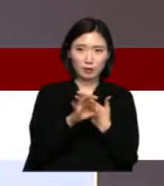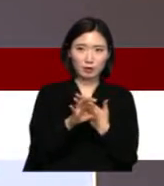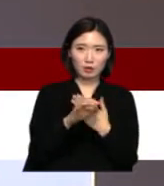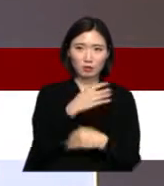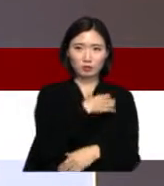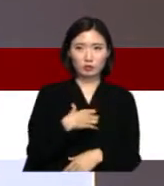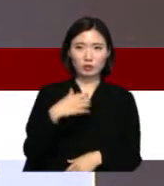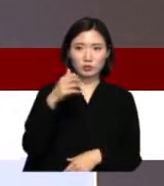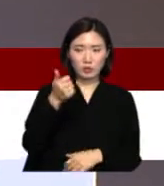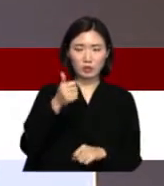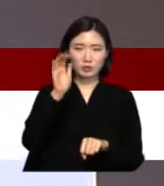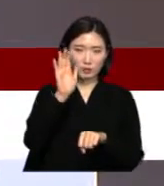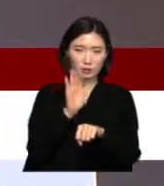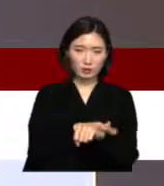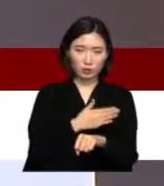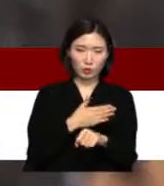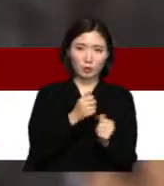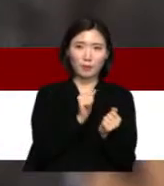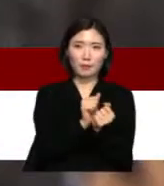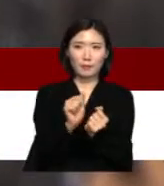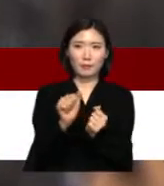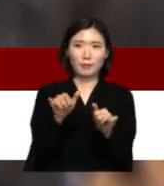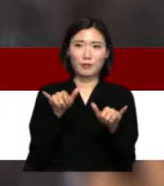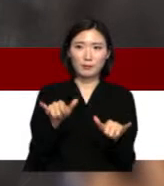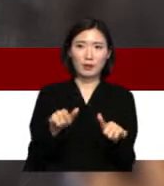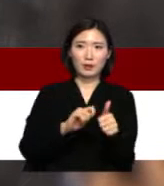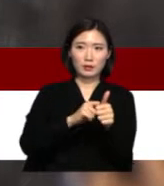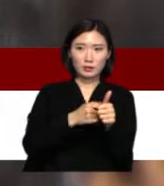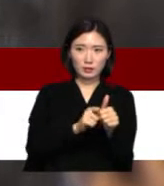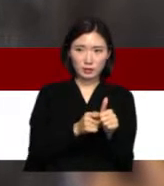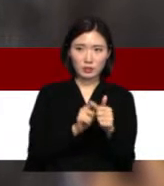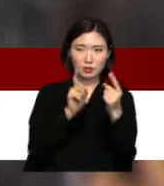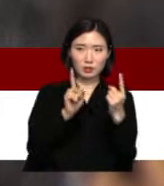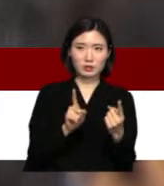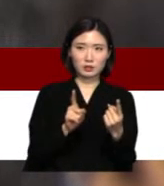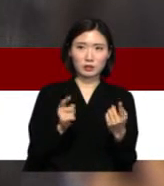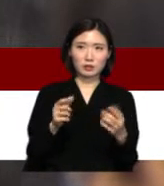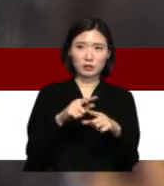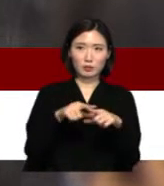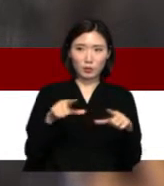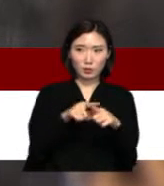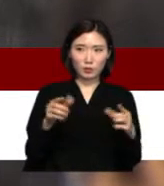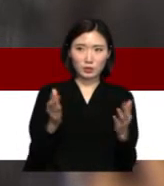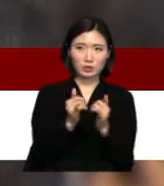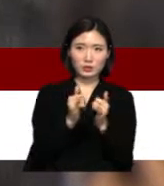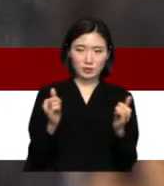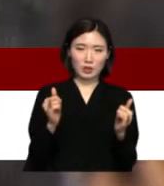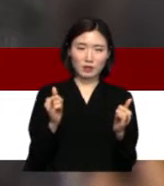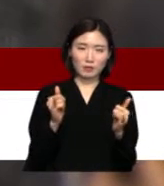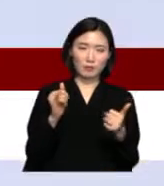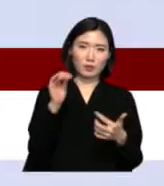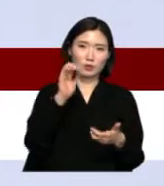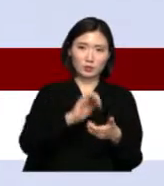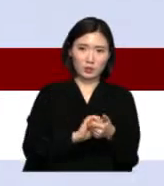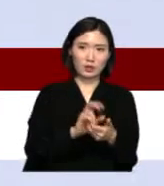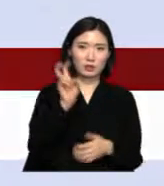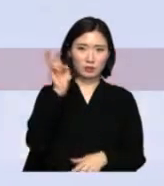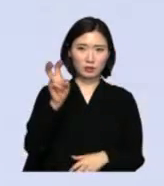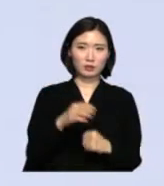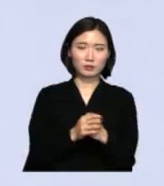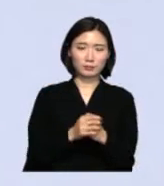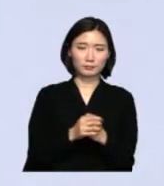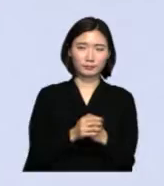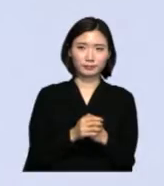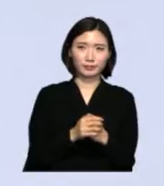구청장의 부정까지 거론될 수 있어 징계 대상을 일반 직원으로만 한정했을 것이라 귀띔했습니다.